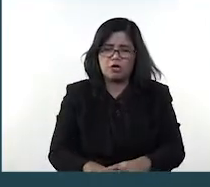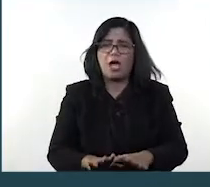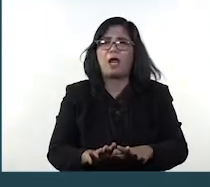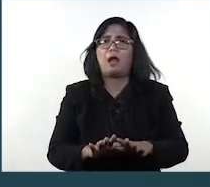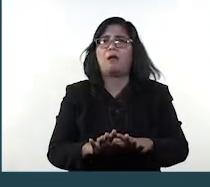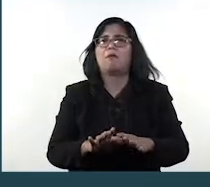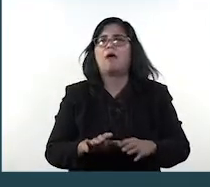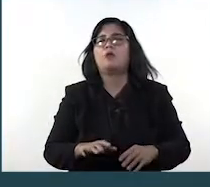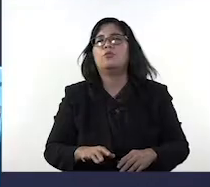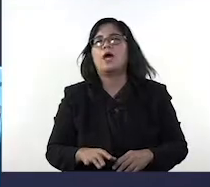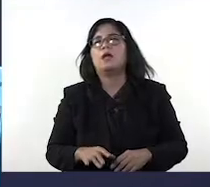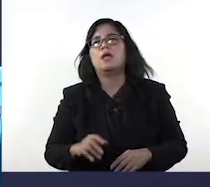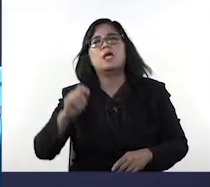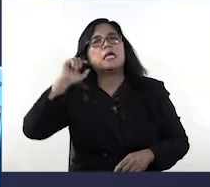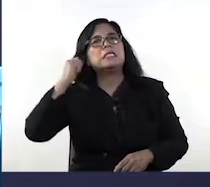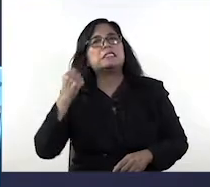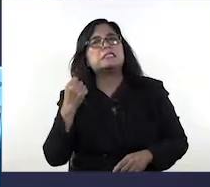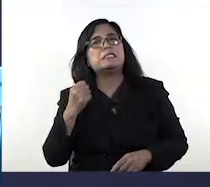Praja disediakan orang